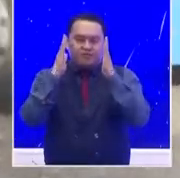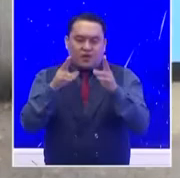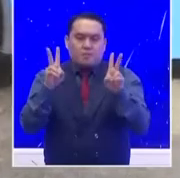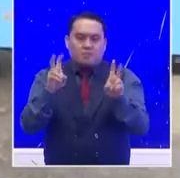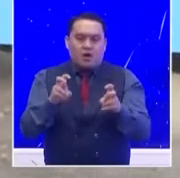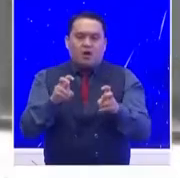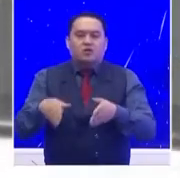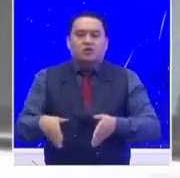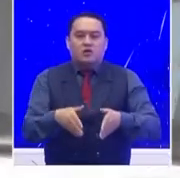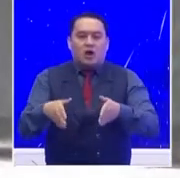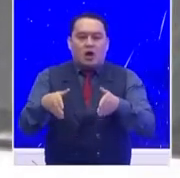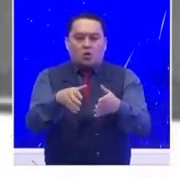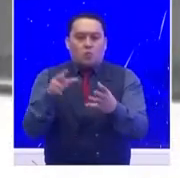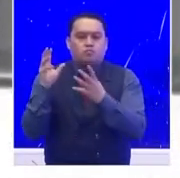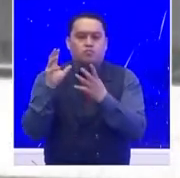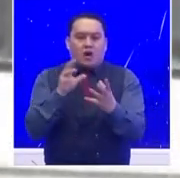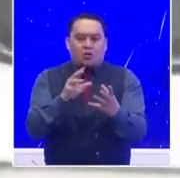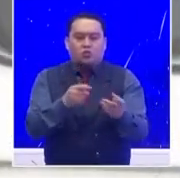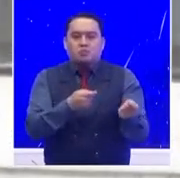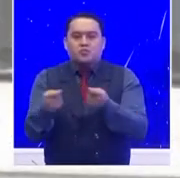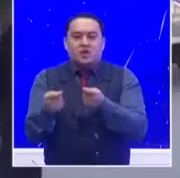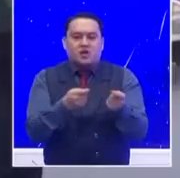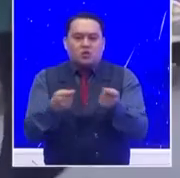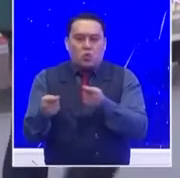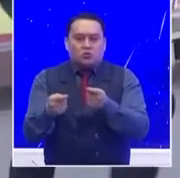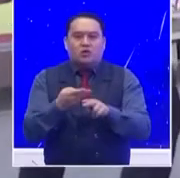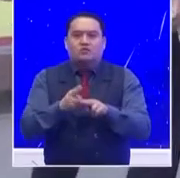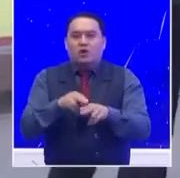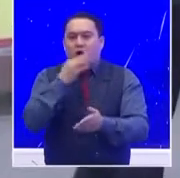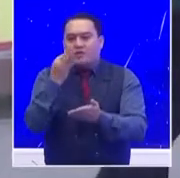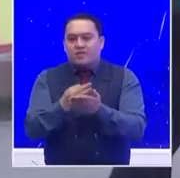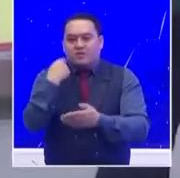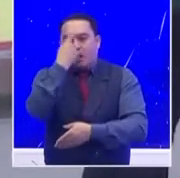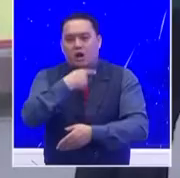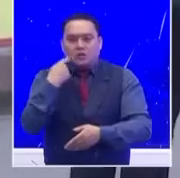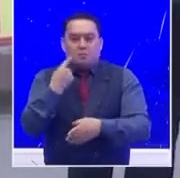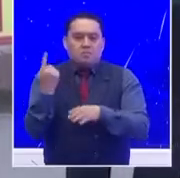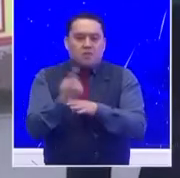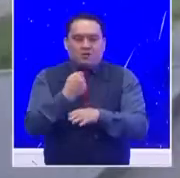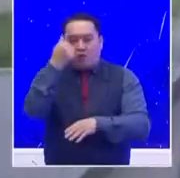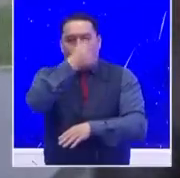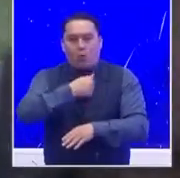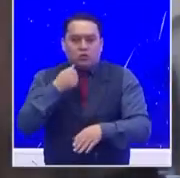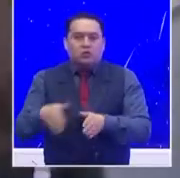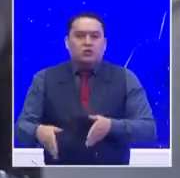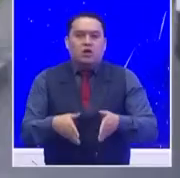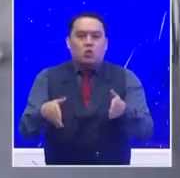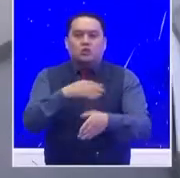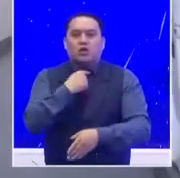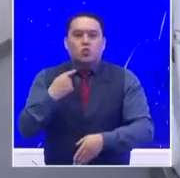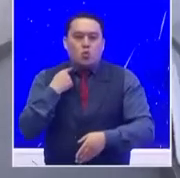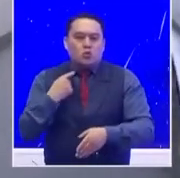автомобильных дорог и пассажироперевозок как заверили аманды к баталова ответственные лица до конца первого полугодия на дороге областного центра